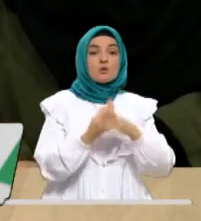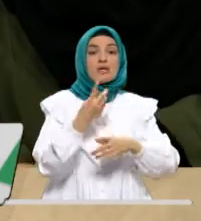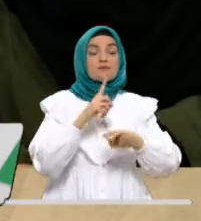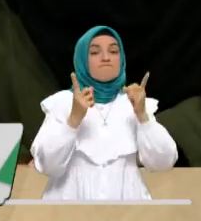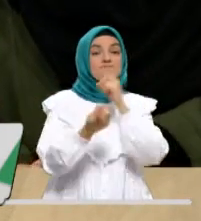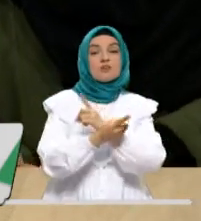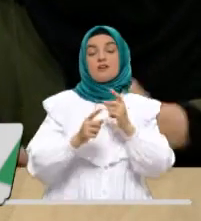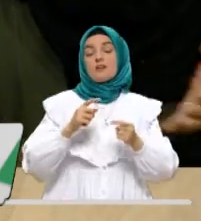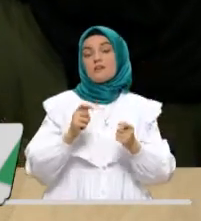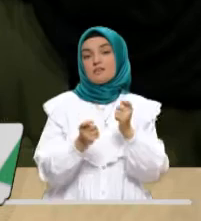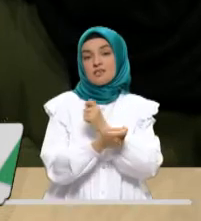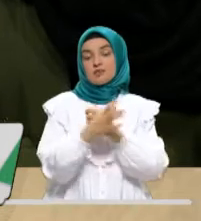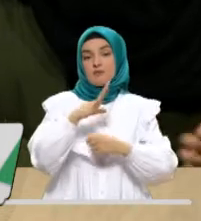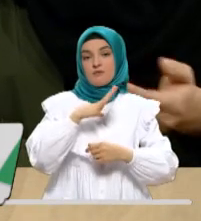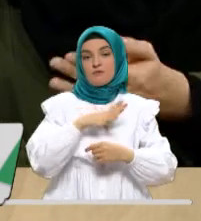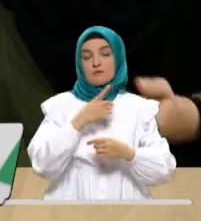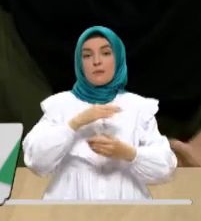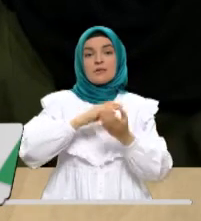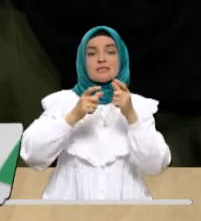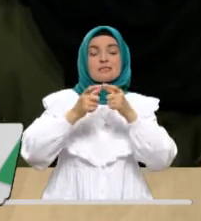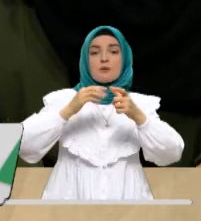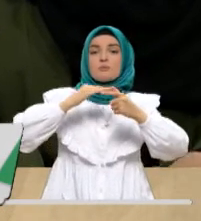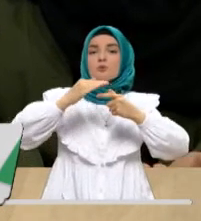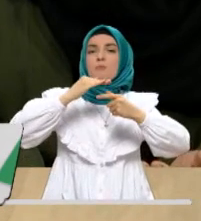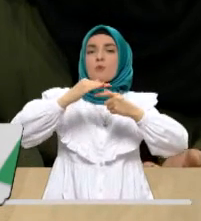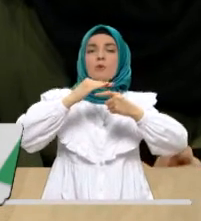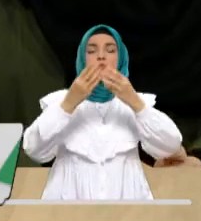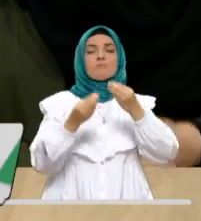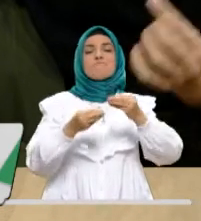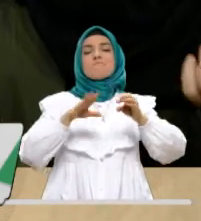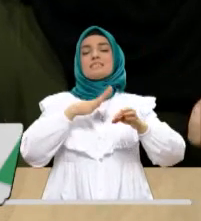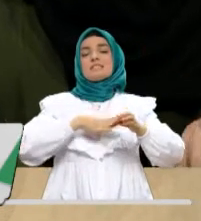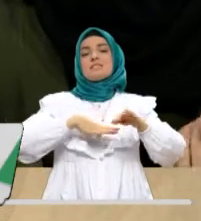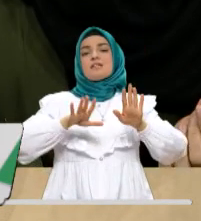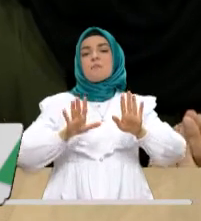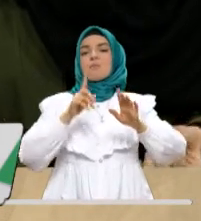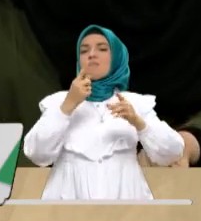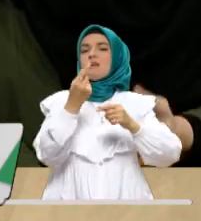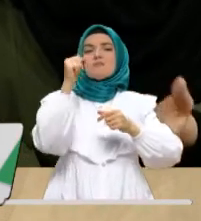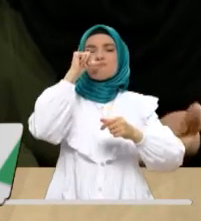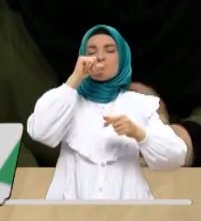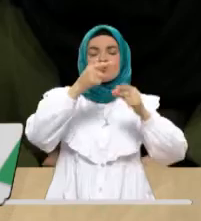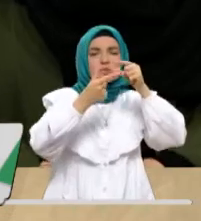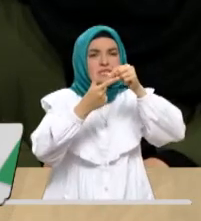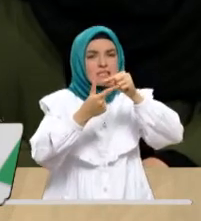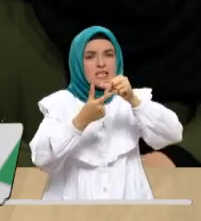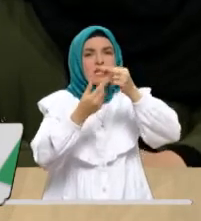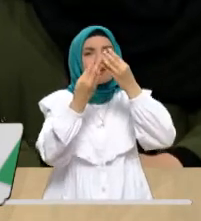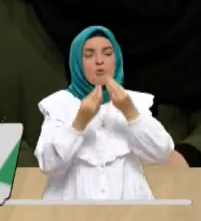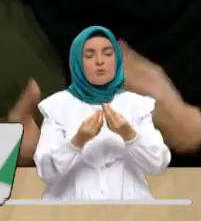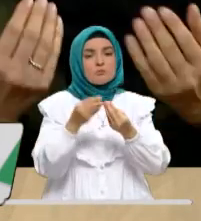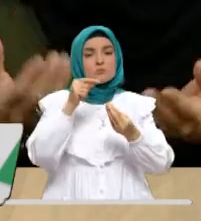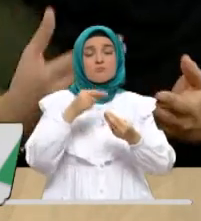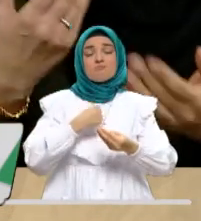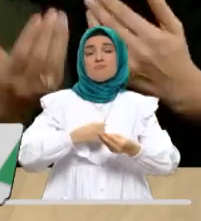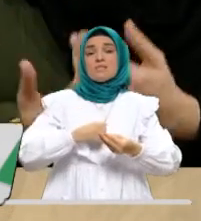değişecek kesinlikle. Hmm. Ben tabağımın yüzeyinde bu şekilde bir katman istemem şahsen. Biraz su lekesi olabilir. Yani bu bizi rahatsız etmemeli.